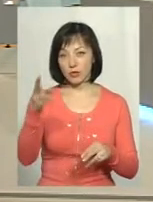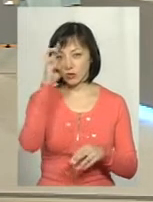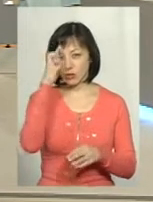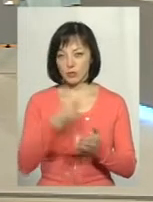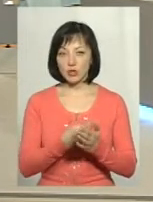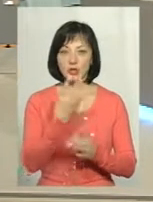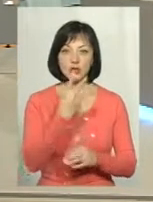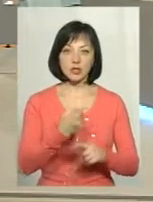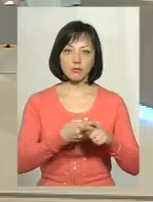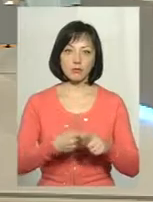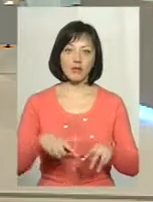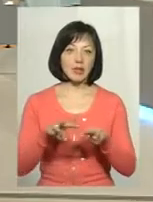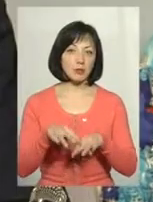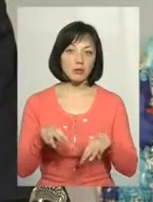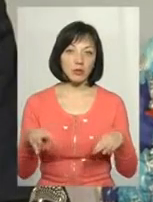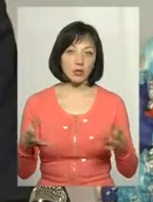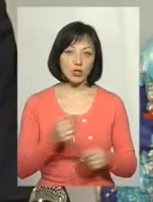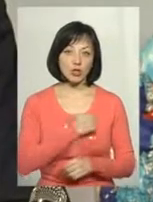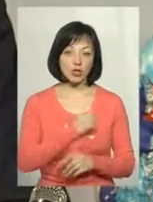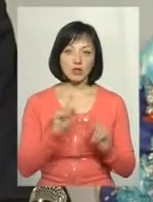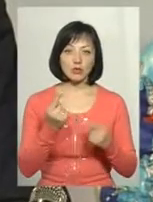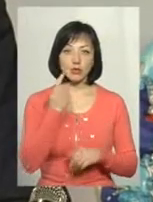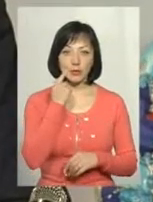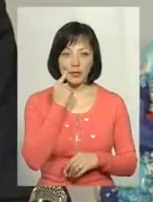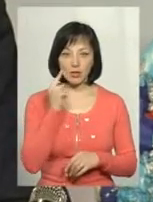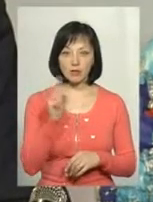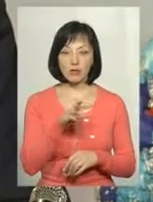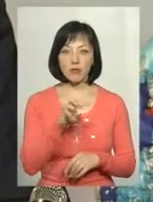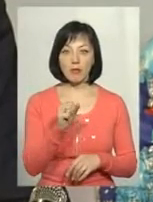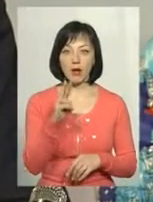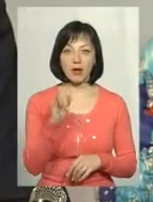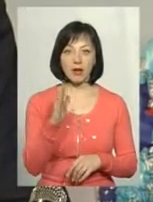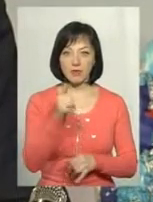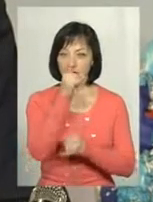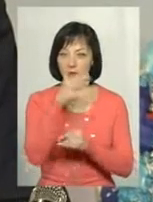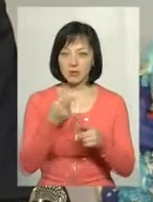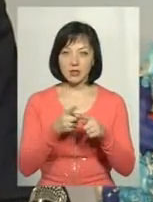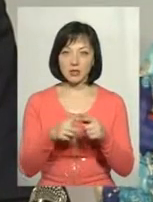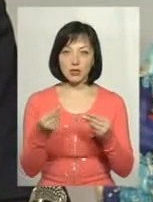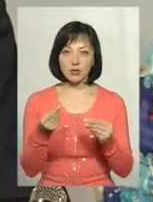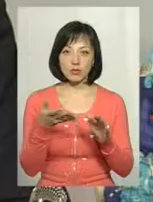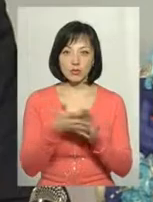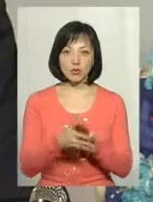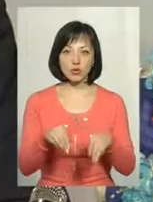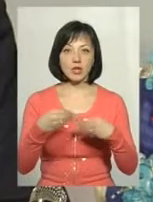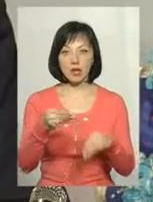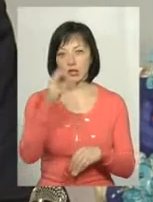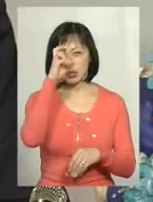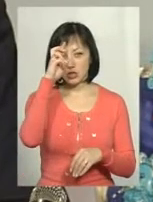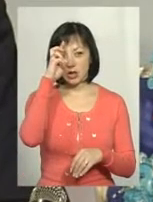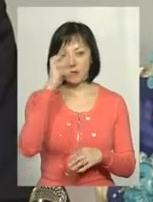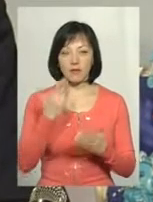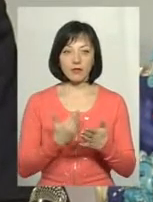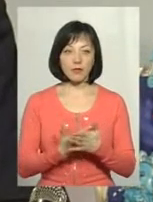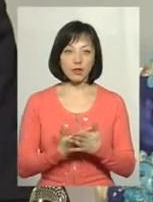4,5 мільйона. Це дуже прикро, що Маків не зміг освоїти ці кошти, які дала держава.